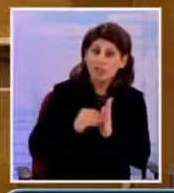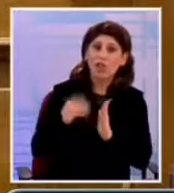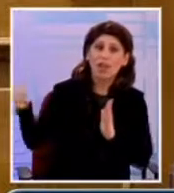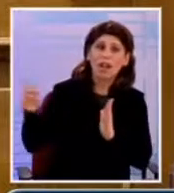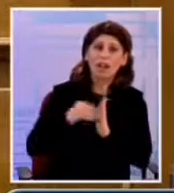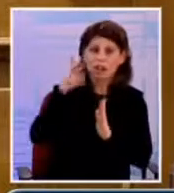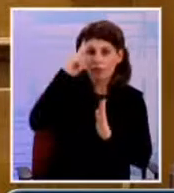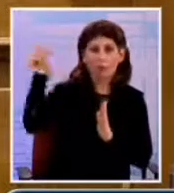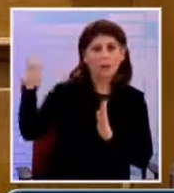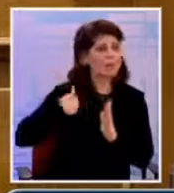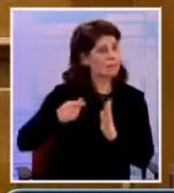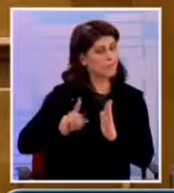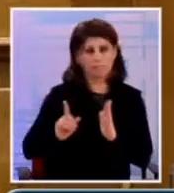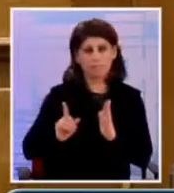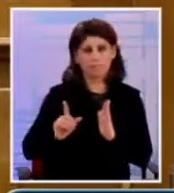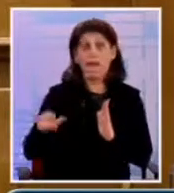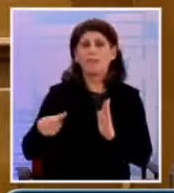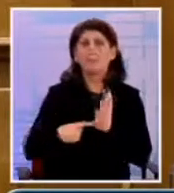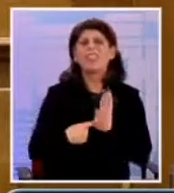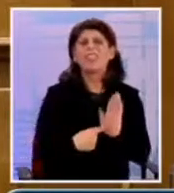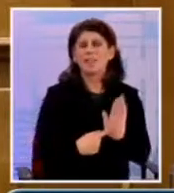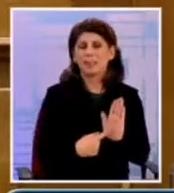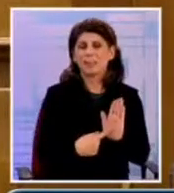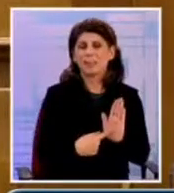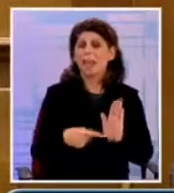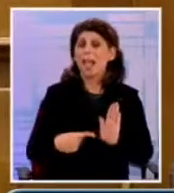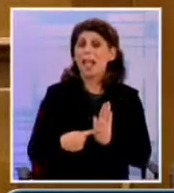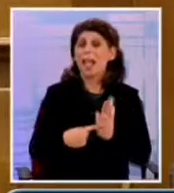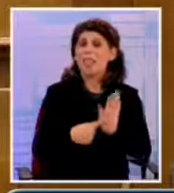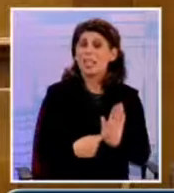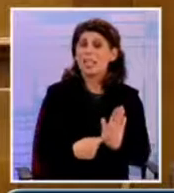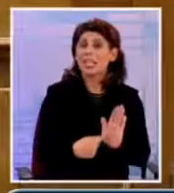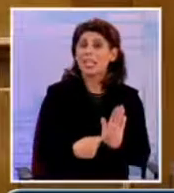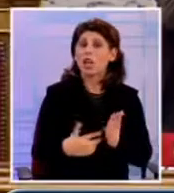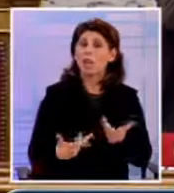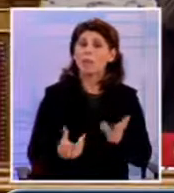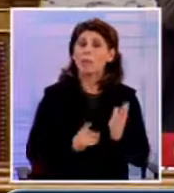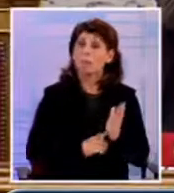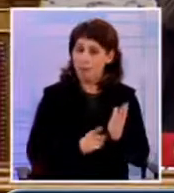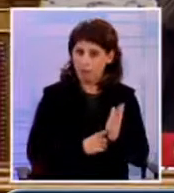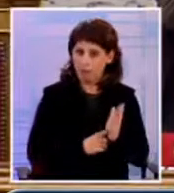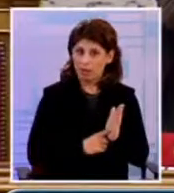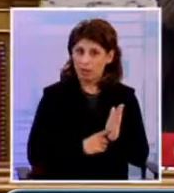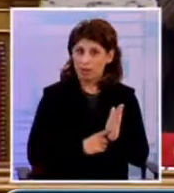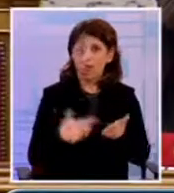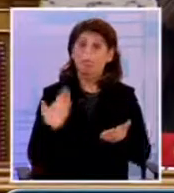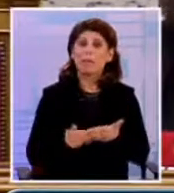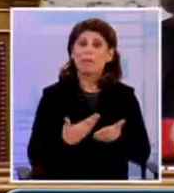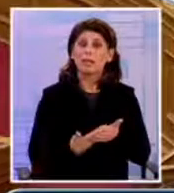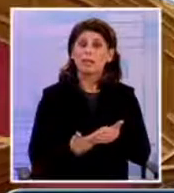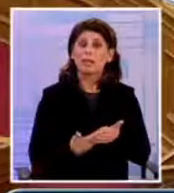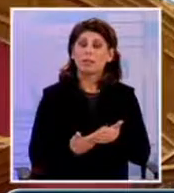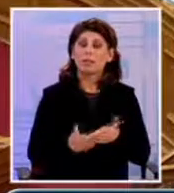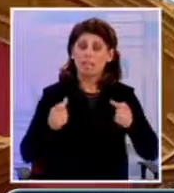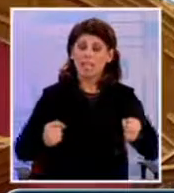Αυτό, αγαπητοί συνάδελφοι, τι δείχνει? Δείχνει ότι πρέπει τα επιχειρήματά μας να